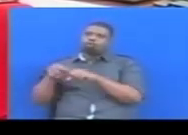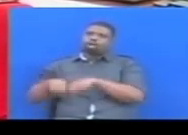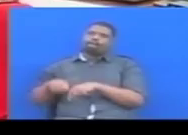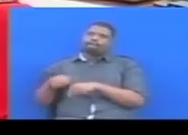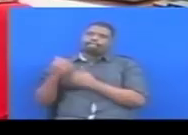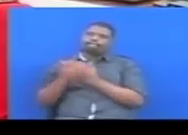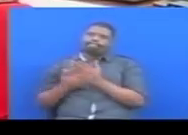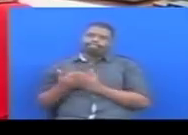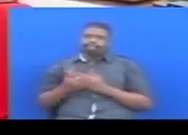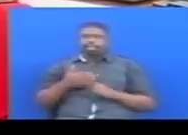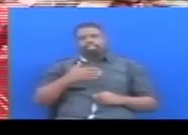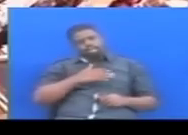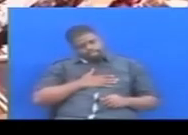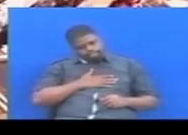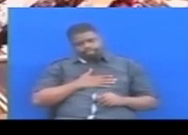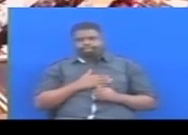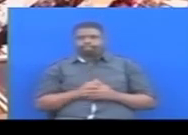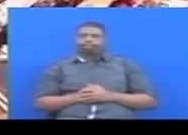nchini? Asante.